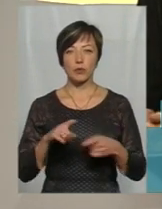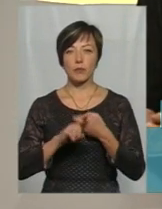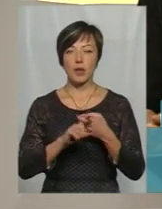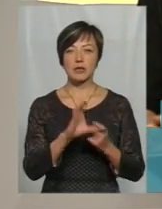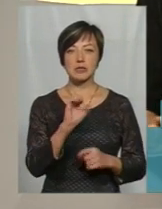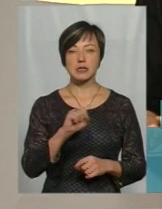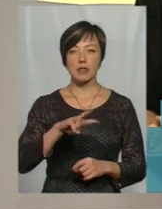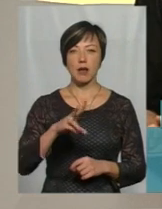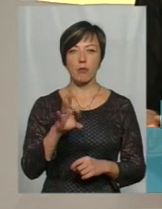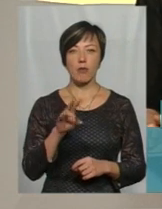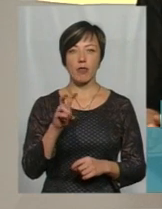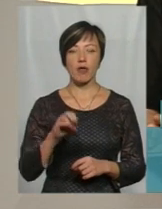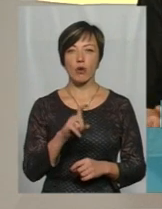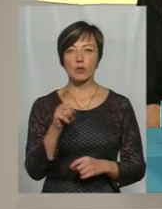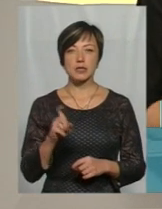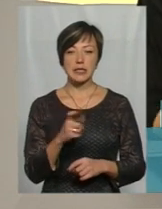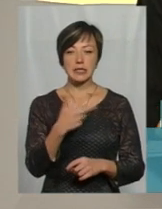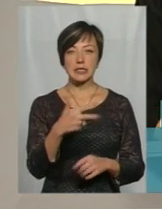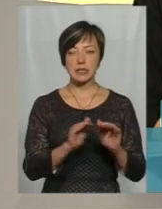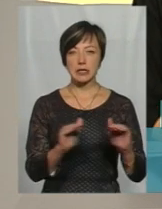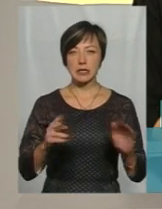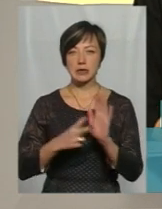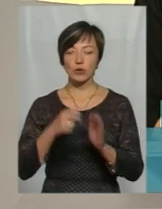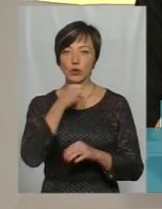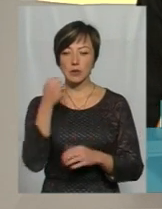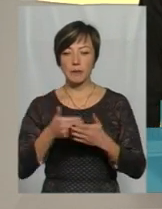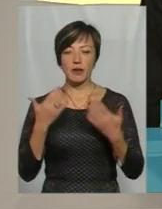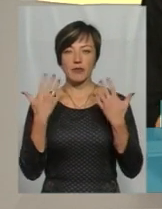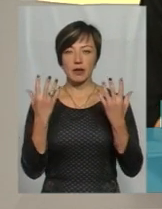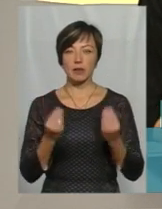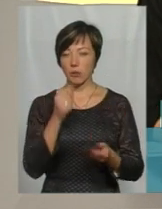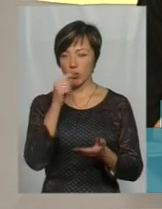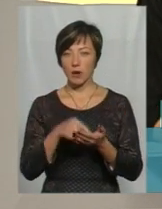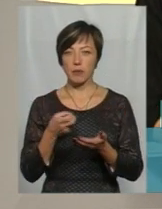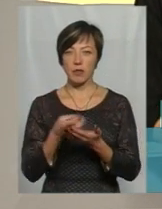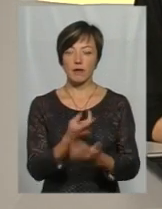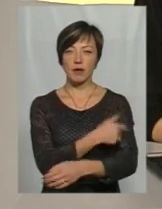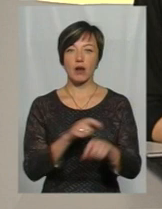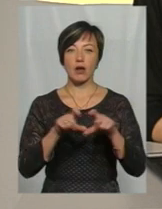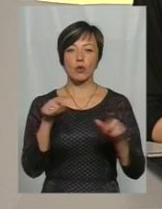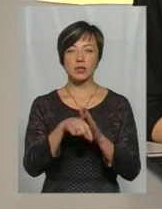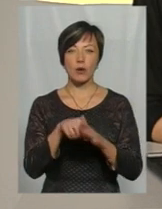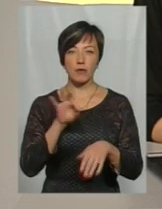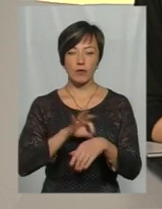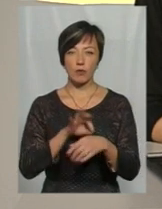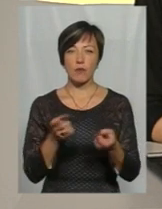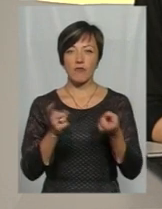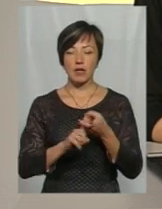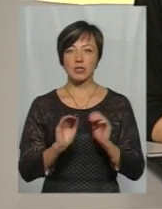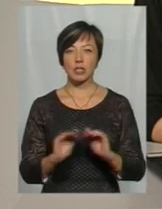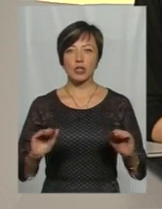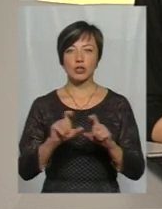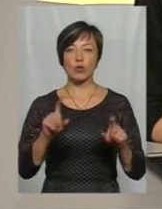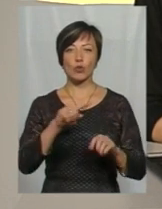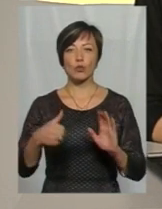сальмонельоз. 30 дітей і 7 дорослих перед вихідними потрапили до лікарні з ознаками сальмонельозу. Усі вони пов'язані із дитячим